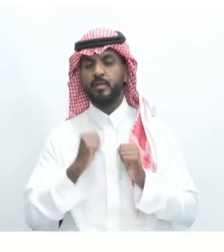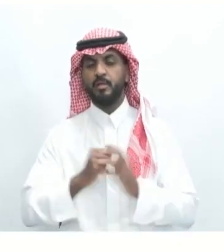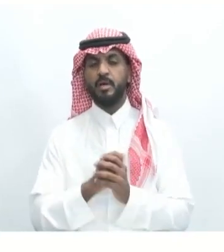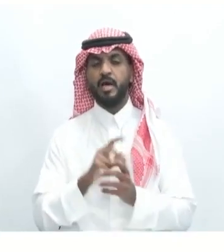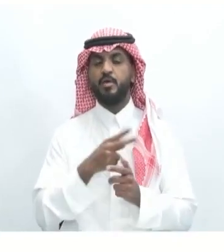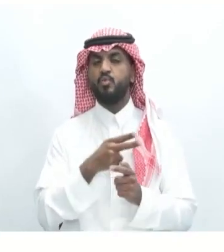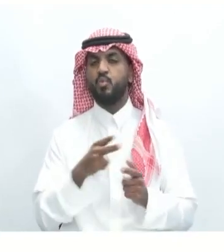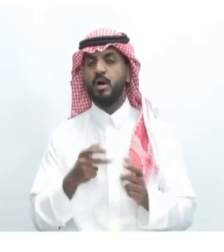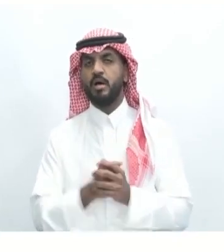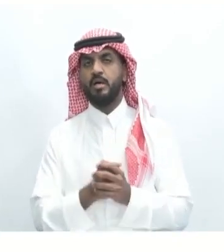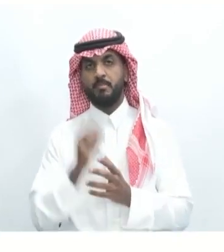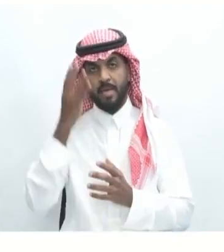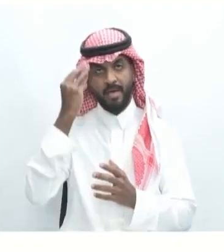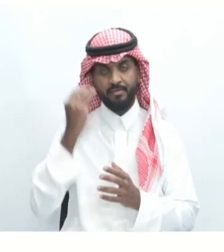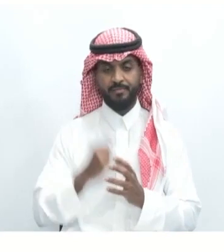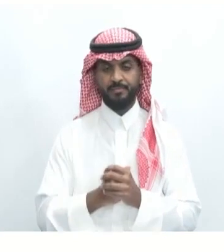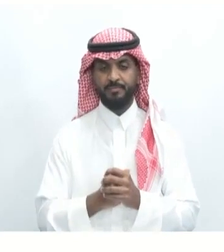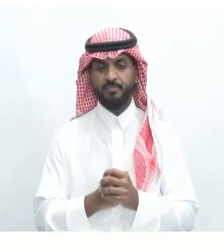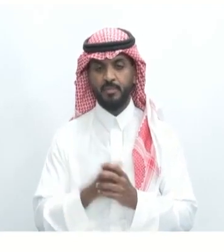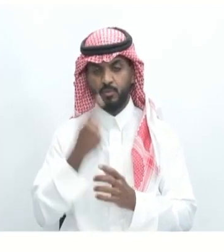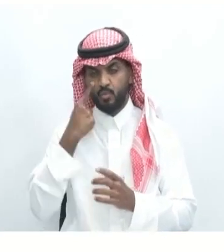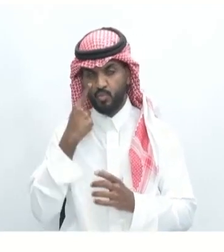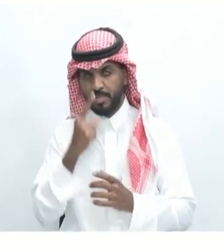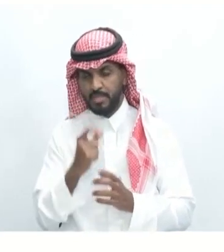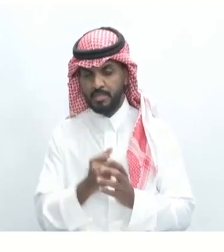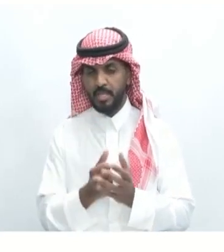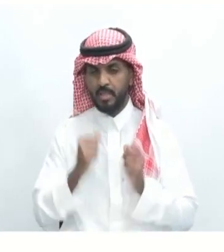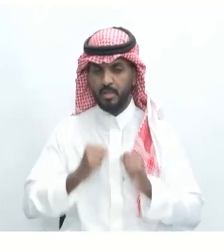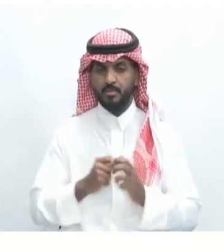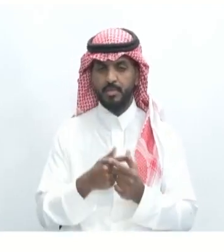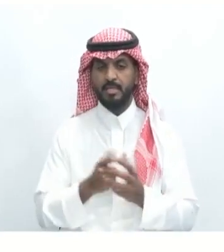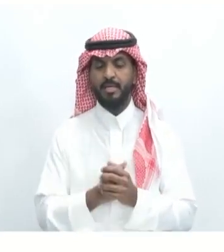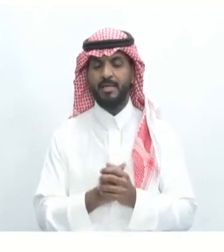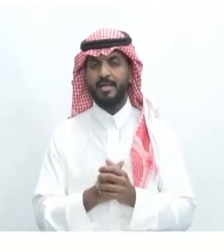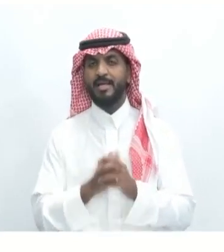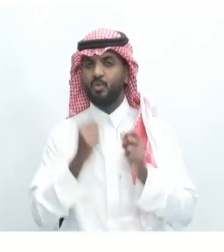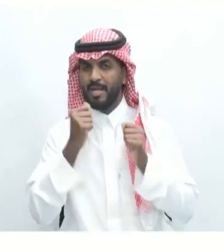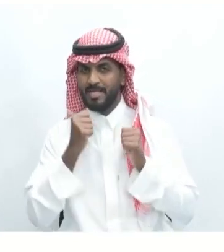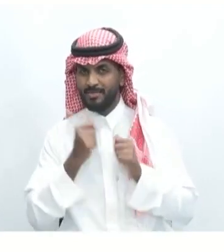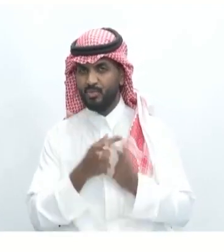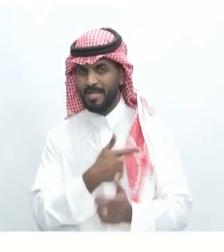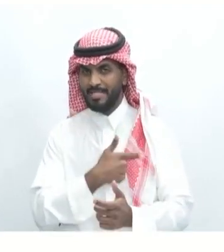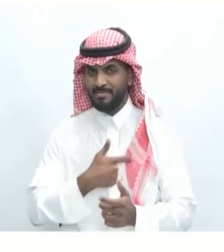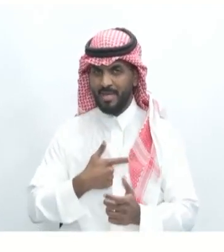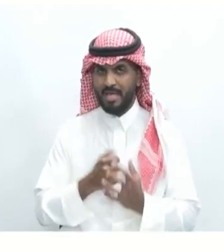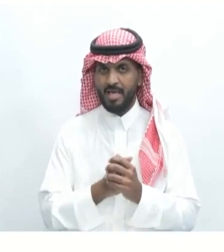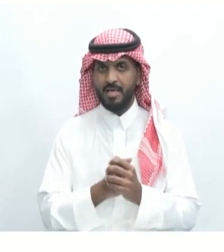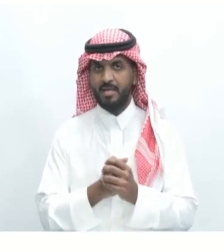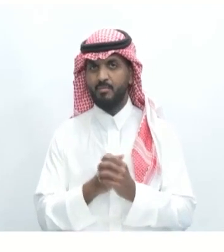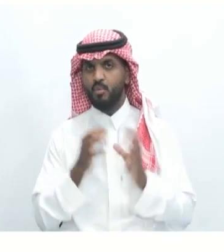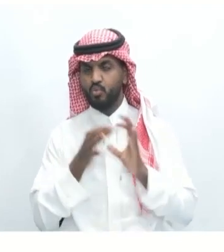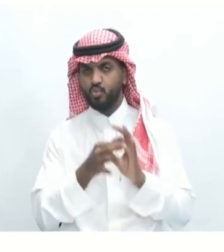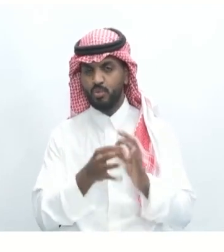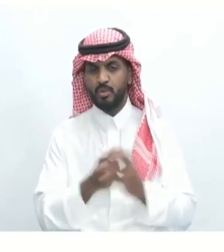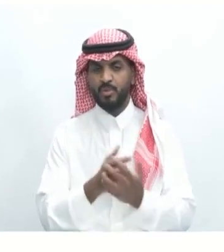بين انواع المعارف ان يميز الطالب بين الاسماء الموصوله واسماء الاشاره